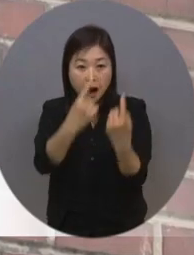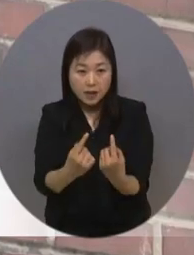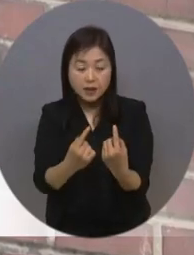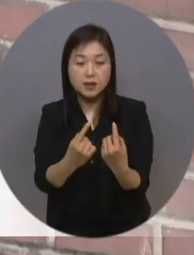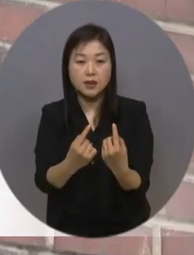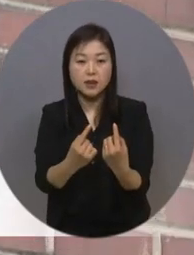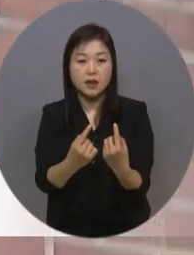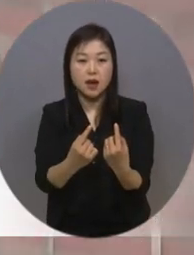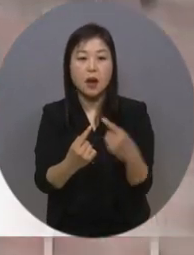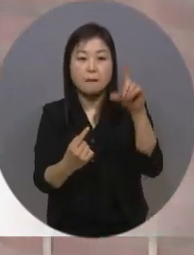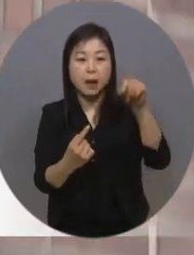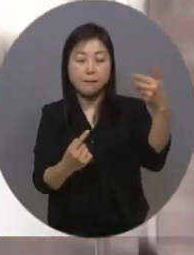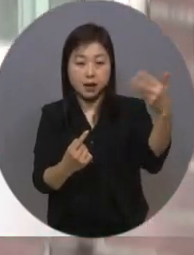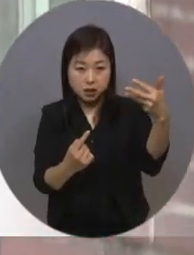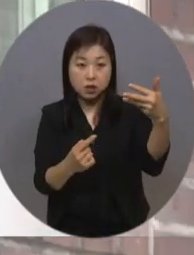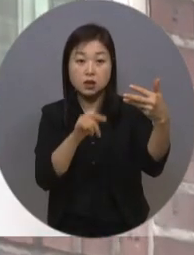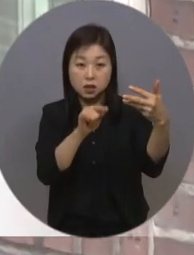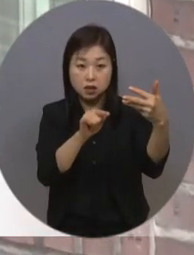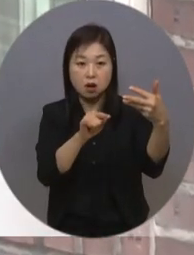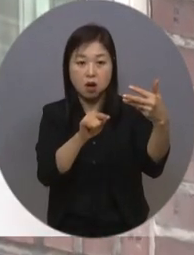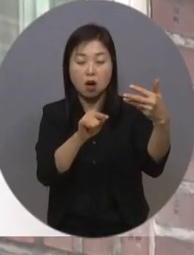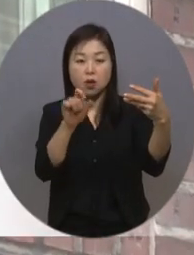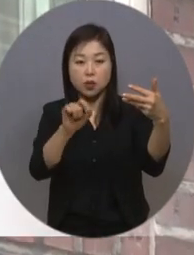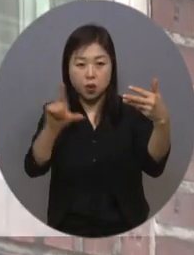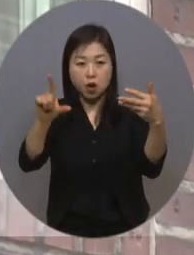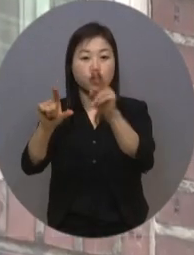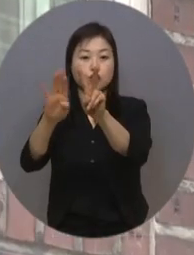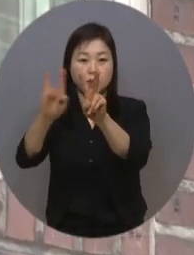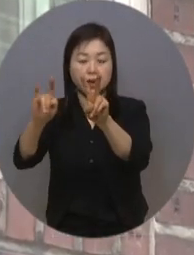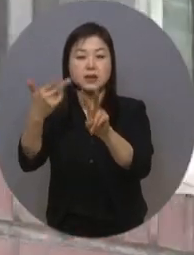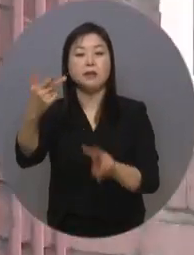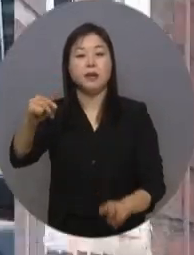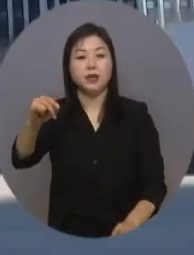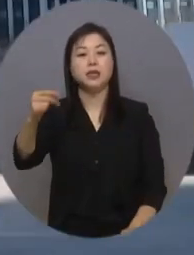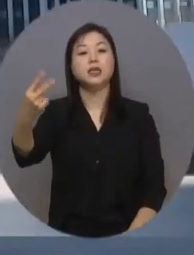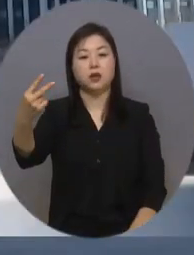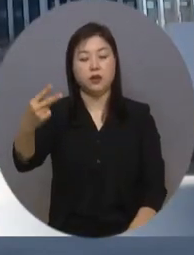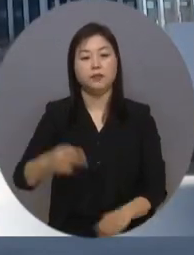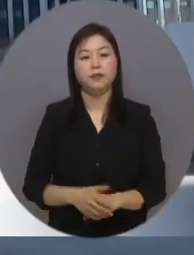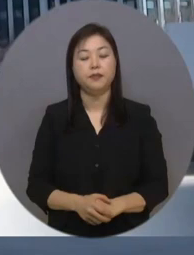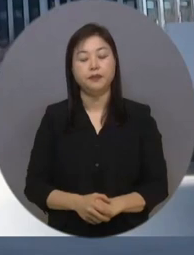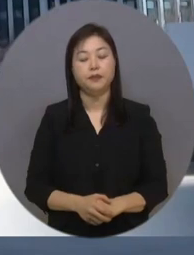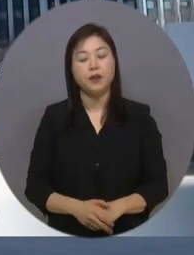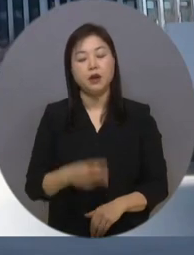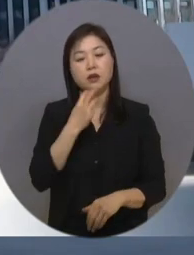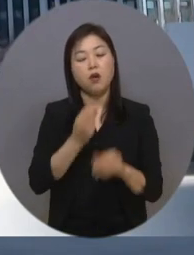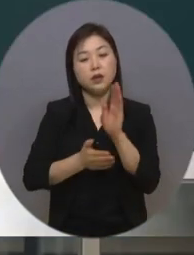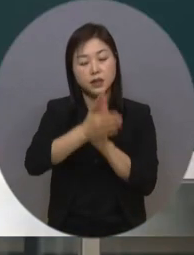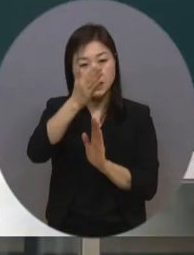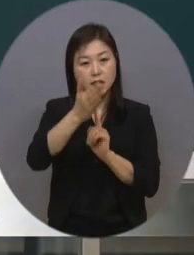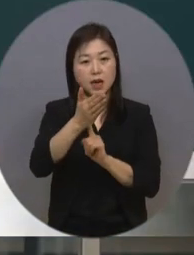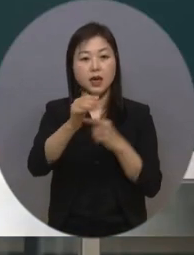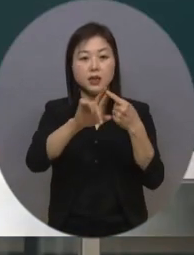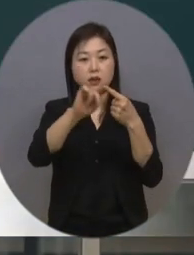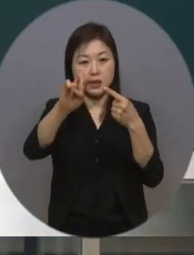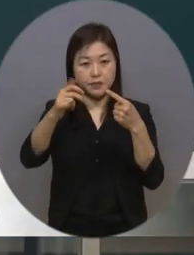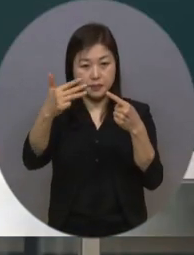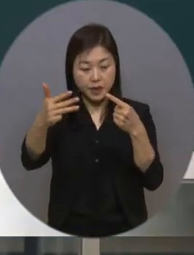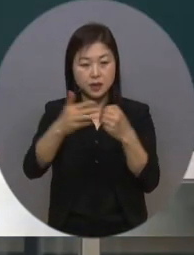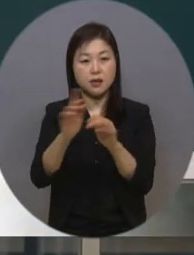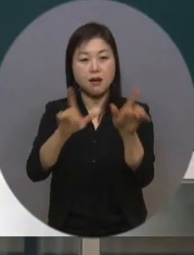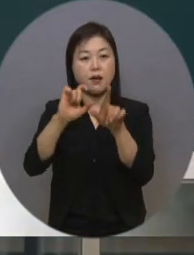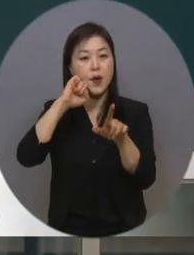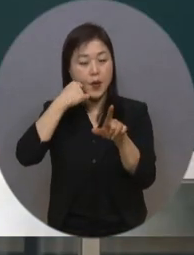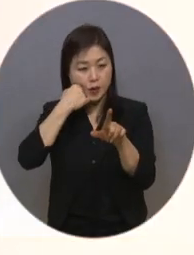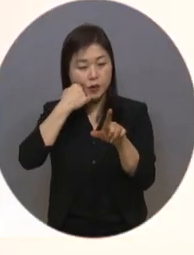1만 8천 원에서 7만 2천 원으로 확대할 계획입니다. 서울시가 오는 28일까지 저소득층의 열악한